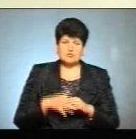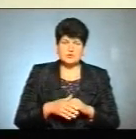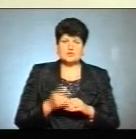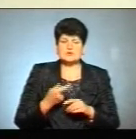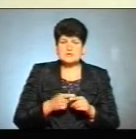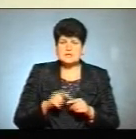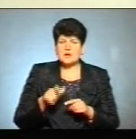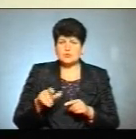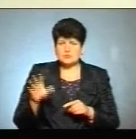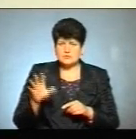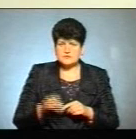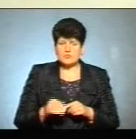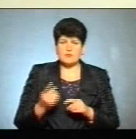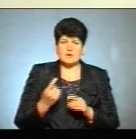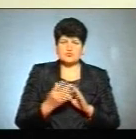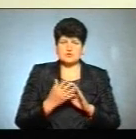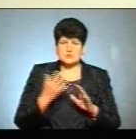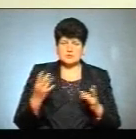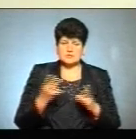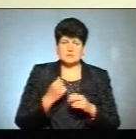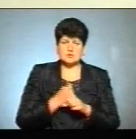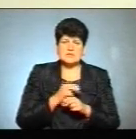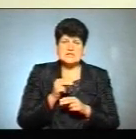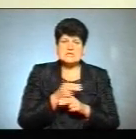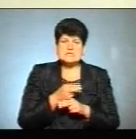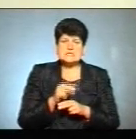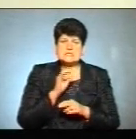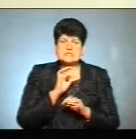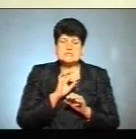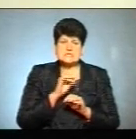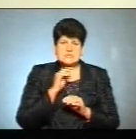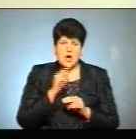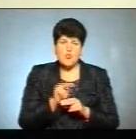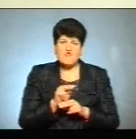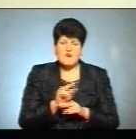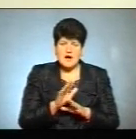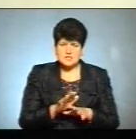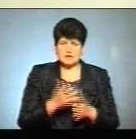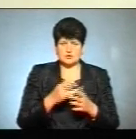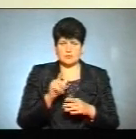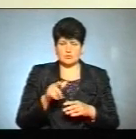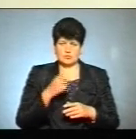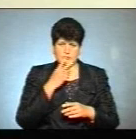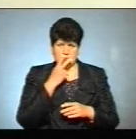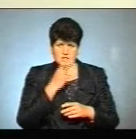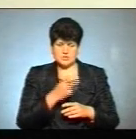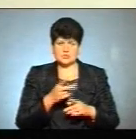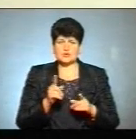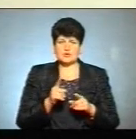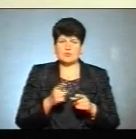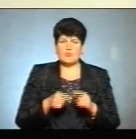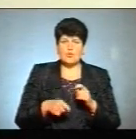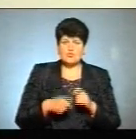фактор. Спочатку, в першу чергу, треба зробити зауваження. І якщо у нас будуть зауваження візуальні, те, що ми будемо бачити,